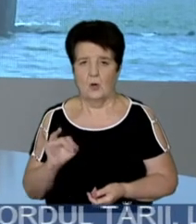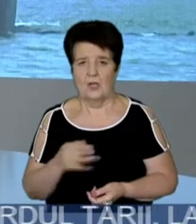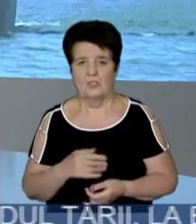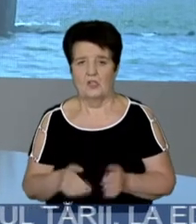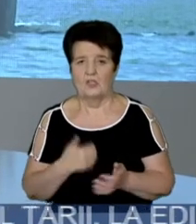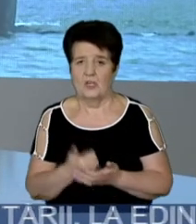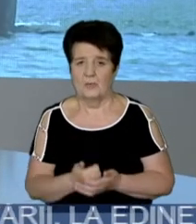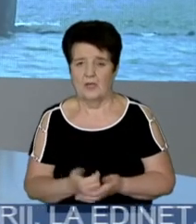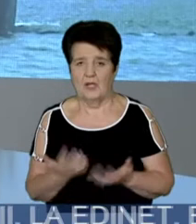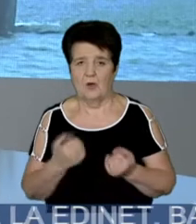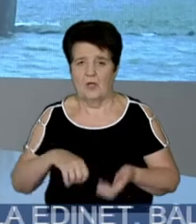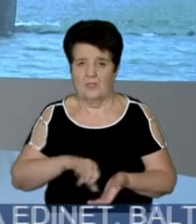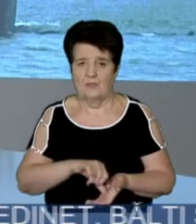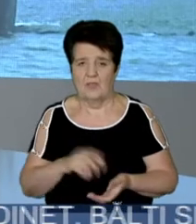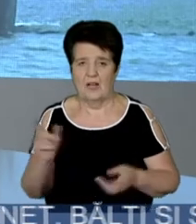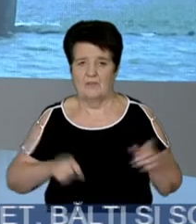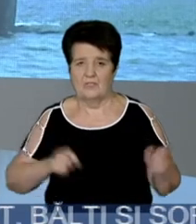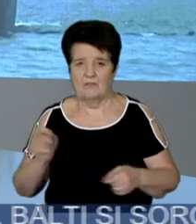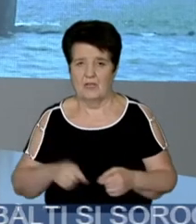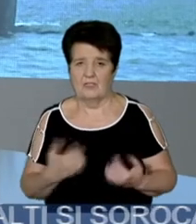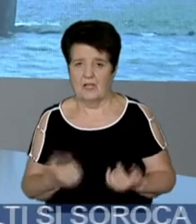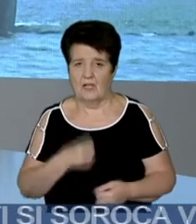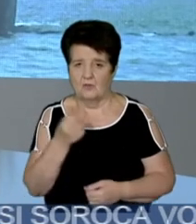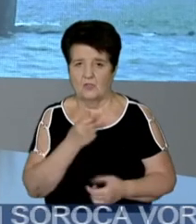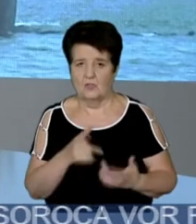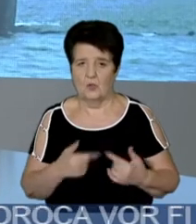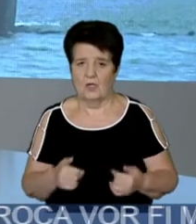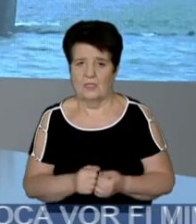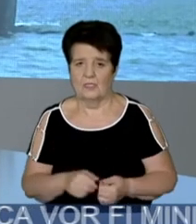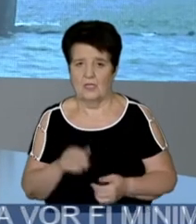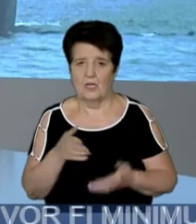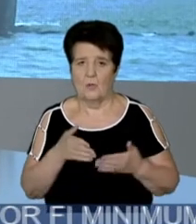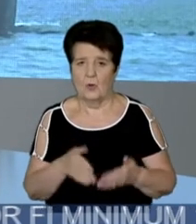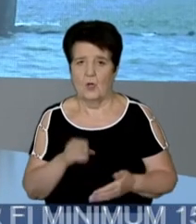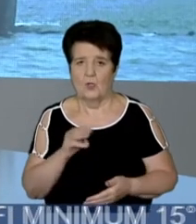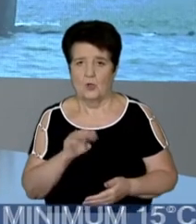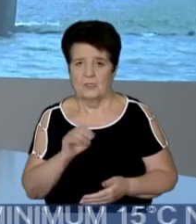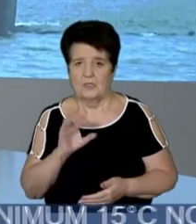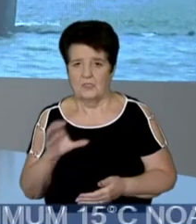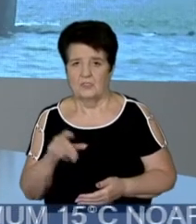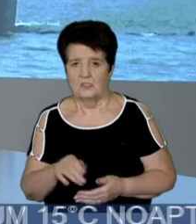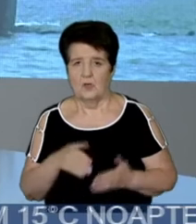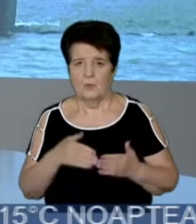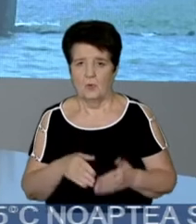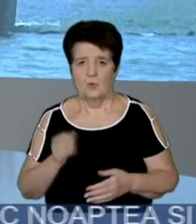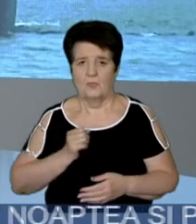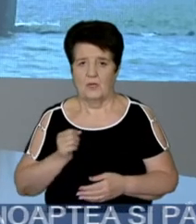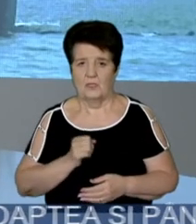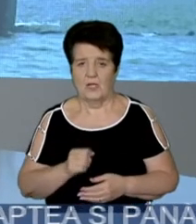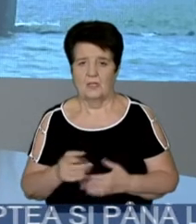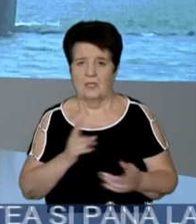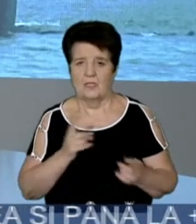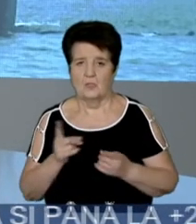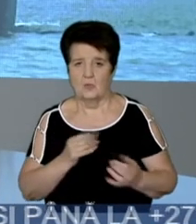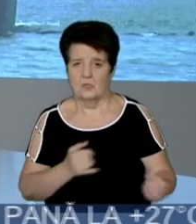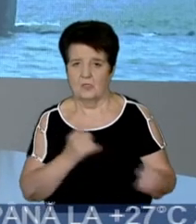coaliției, au luat parte la festivitățile care anul acesta au fost organizate în portul Tomis, dar și în portul militar. În discursul său